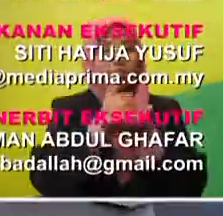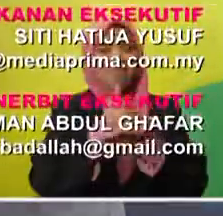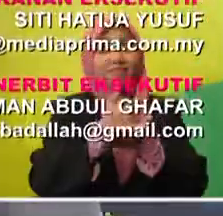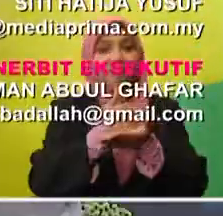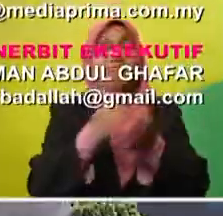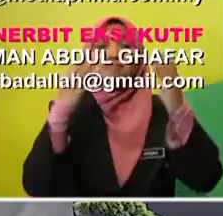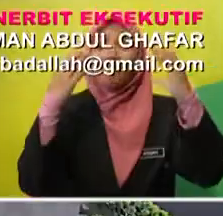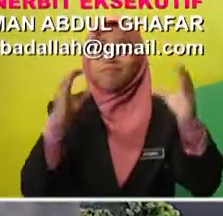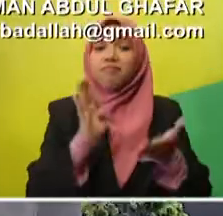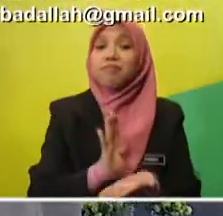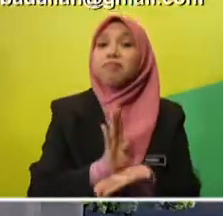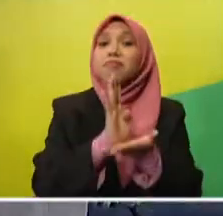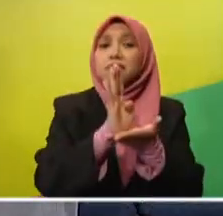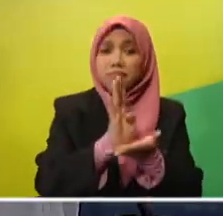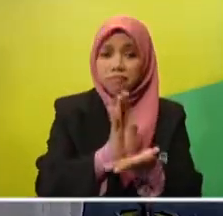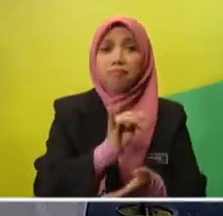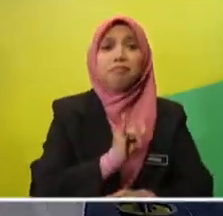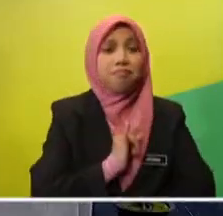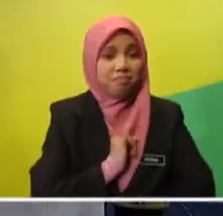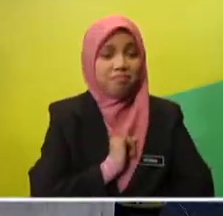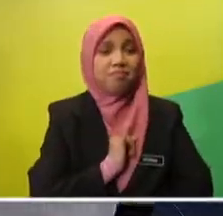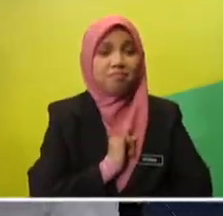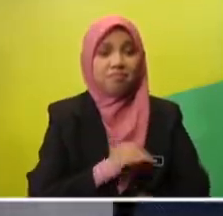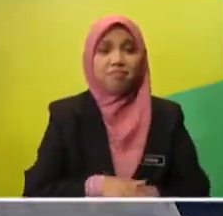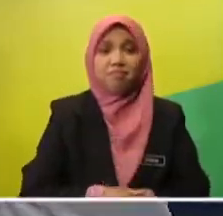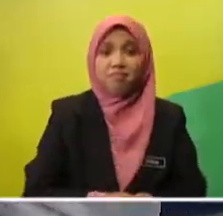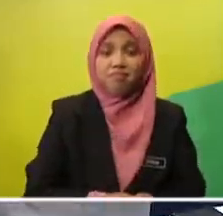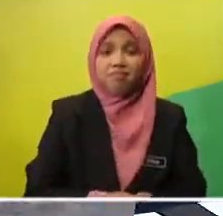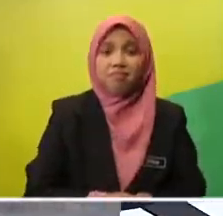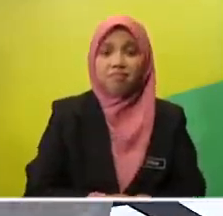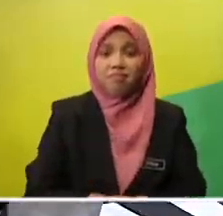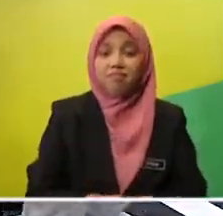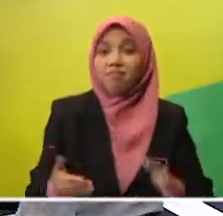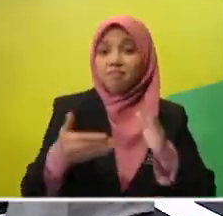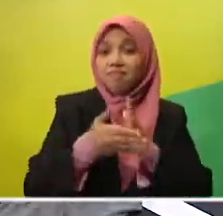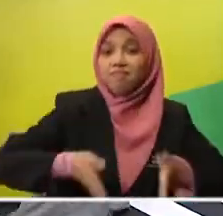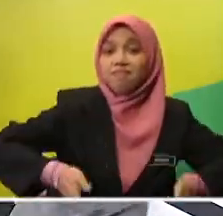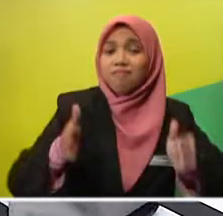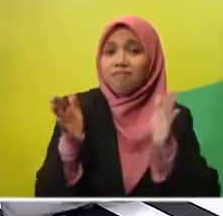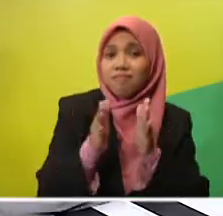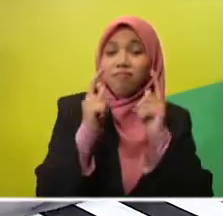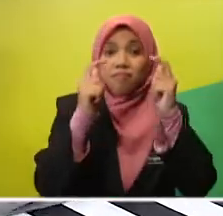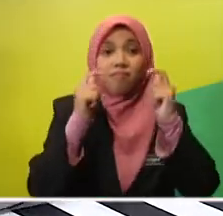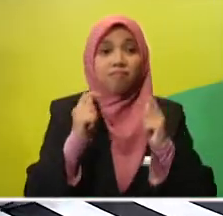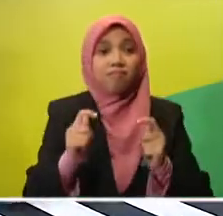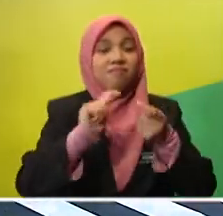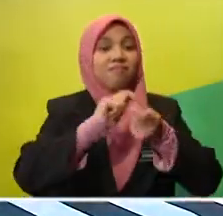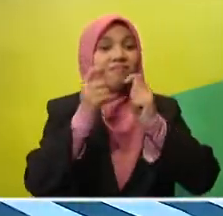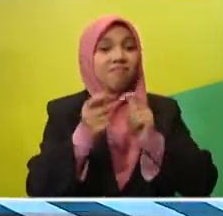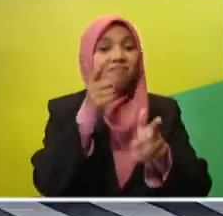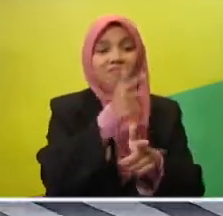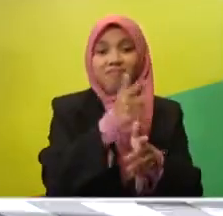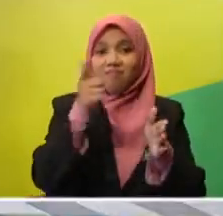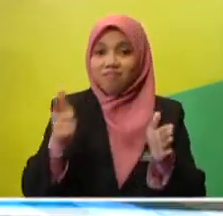Tolonglah cikgu, bantulah saya. Lalu lorong sempit, teknik tukar